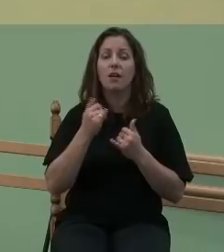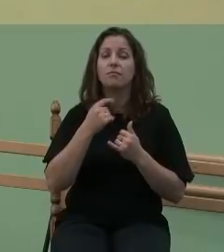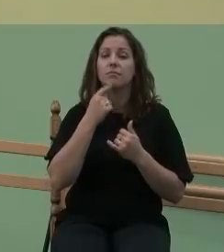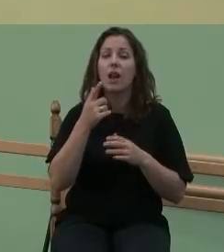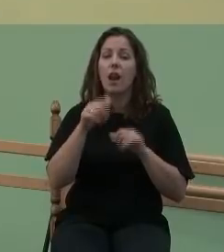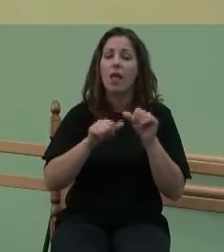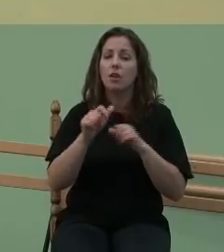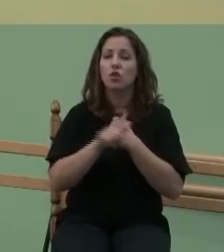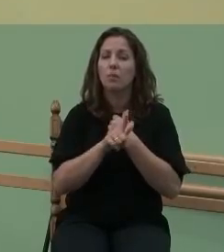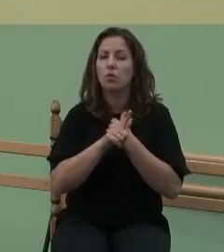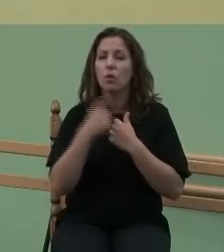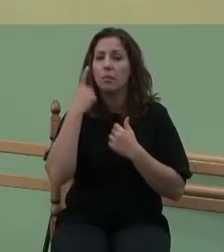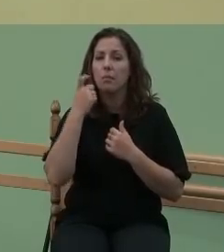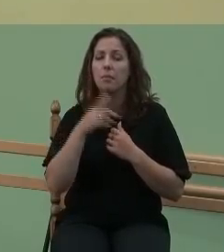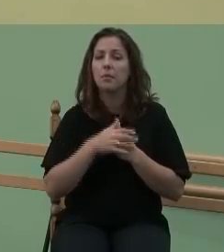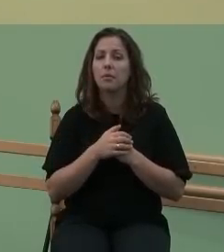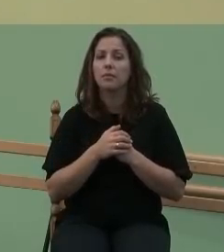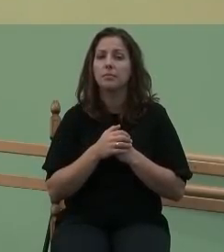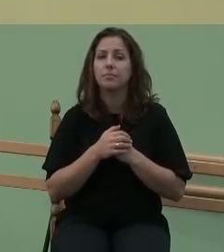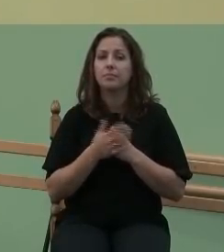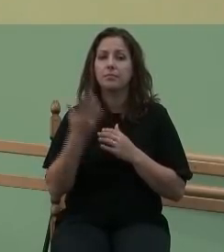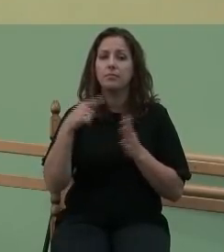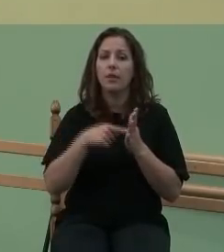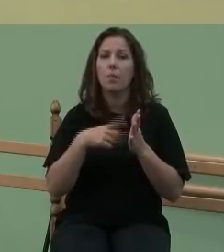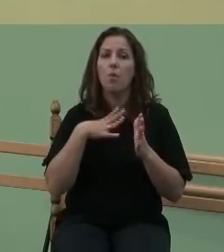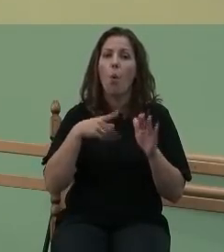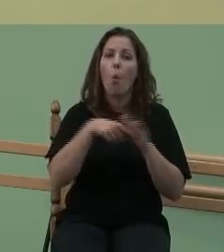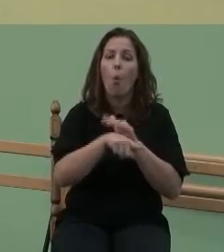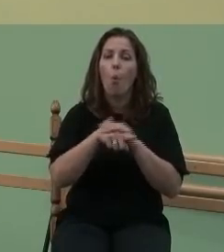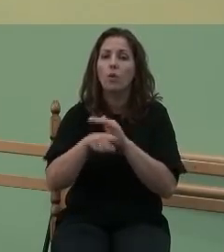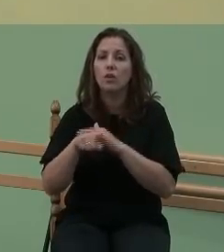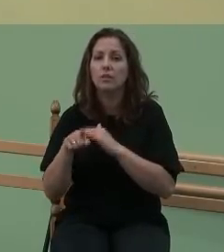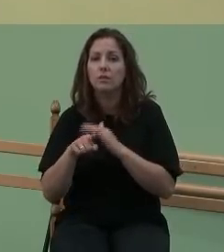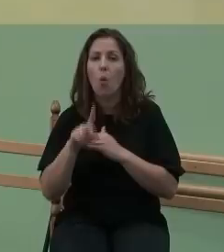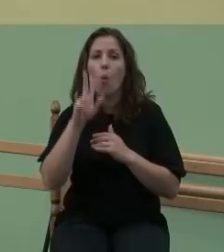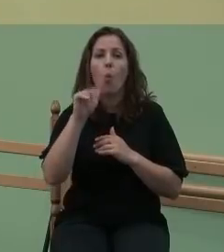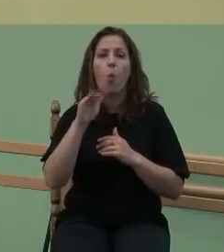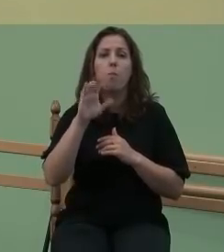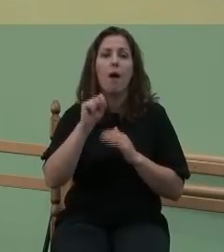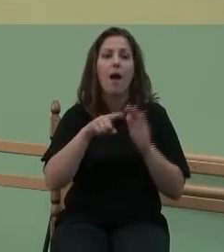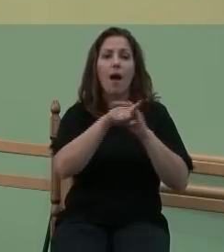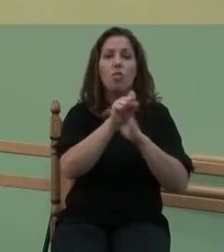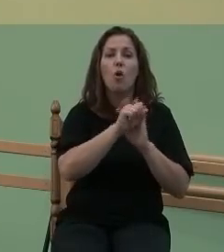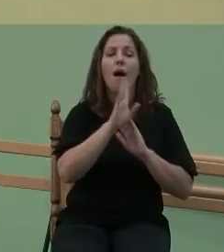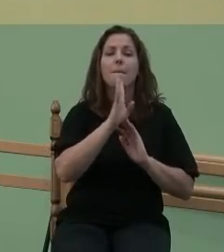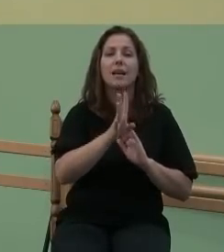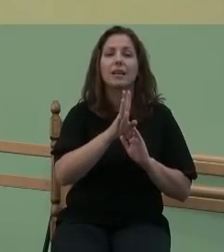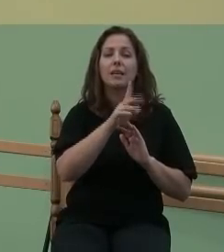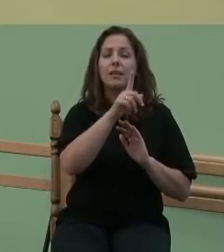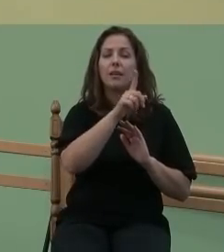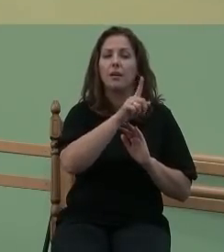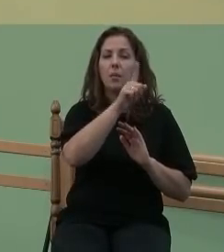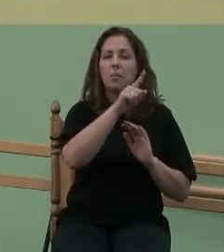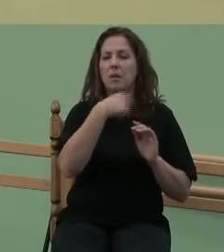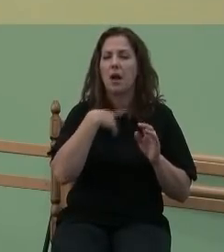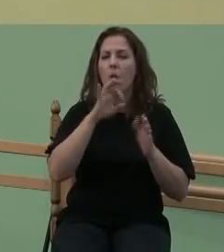w latach 70., kiedy były ucieczki z Kuby do Ameryki Południowej, byłam akurat w jakimś